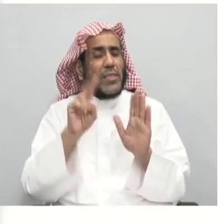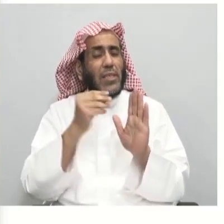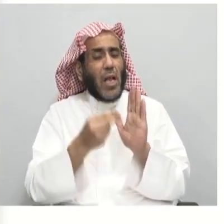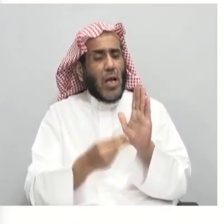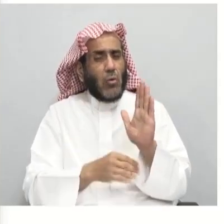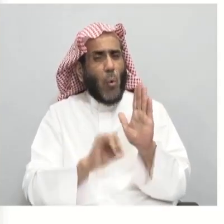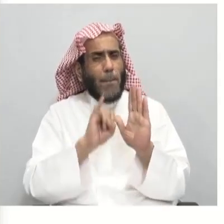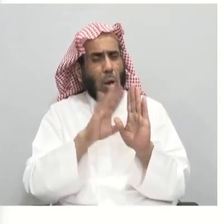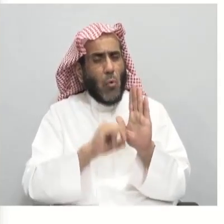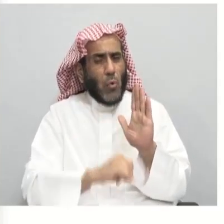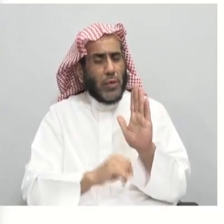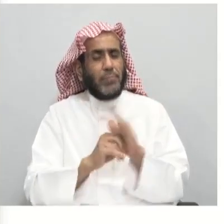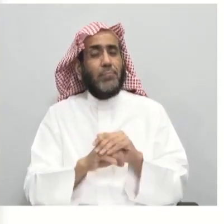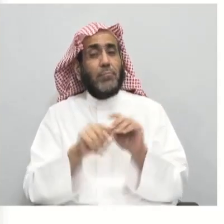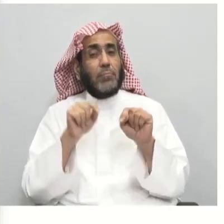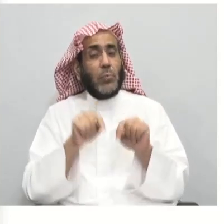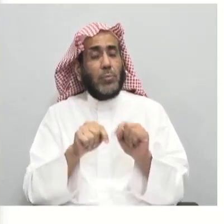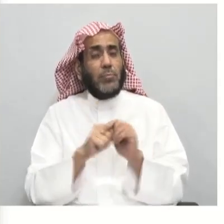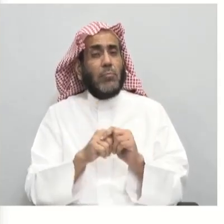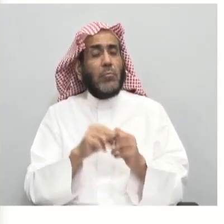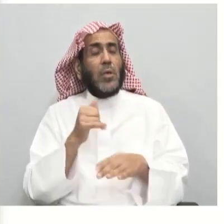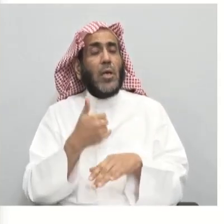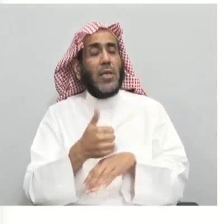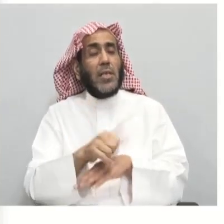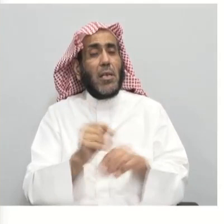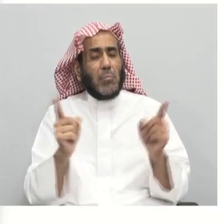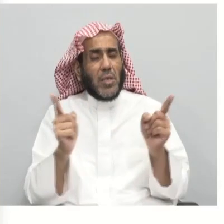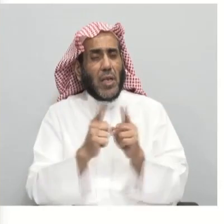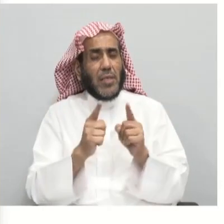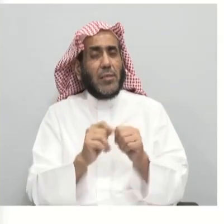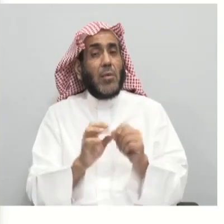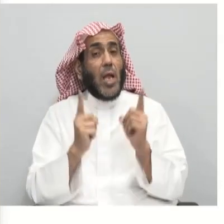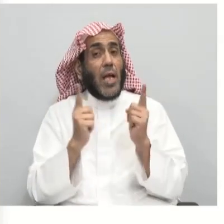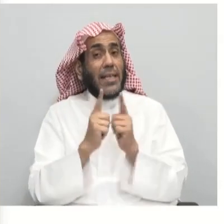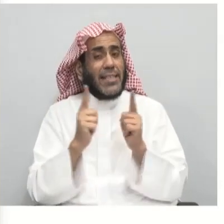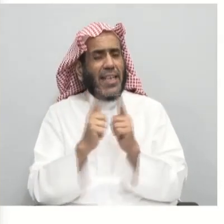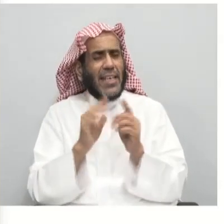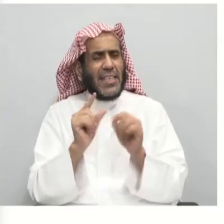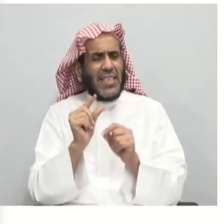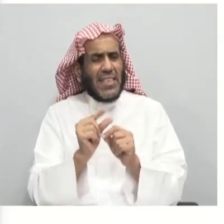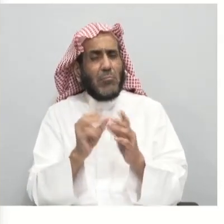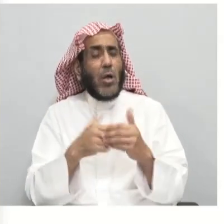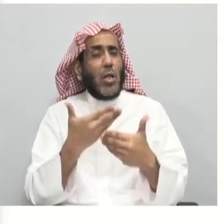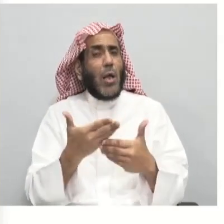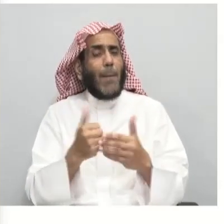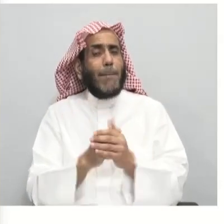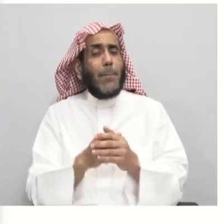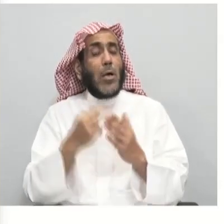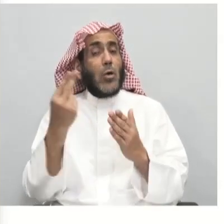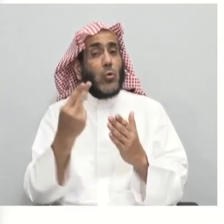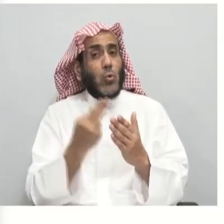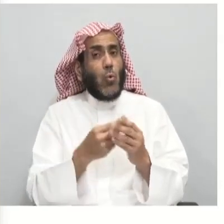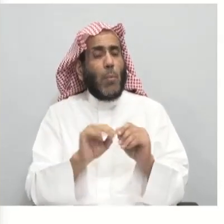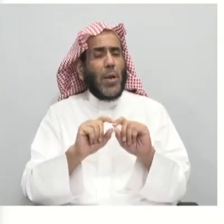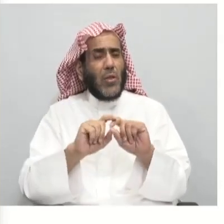وملحوظات هنا من اساليب التلخيص اذا التلخيص يكون عن طريق الرسوم